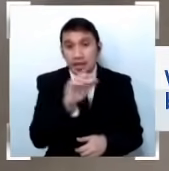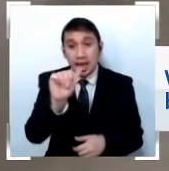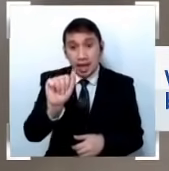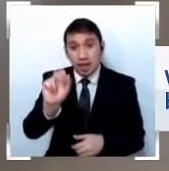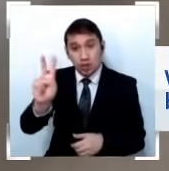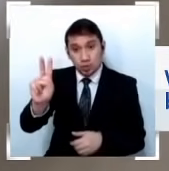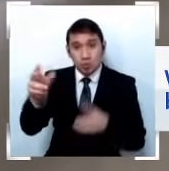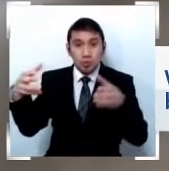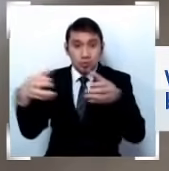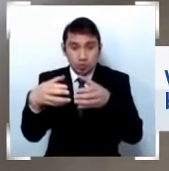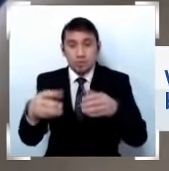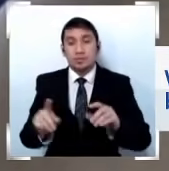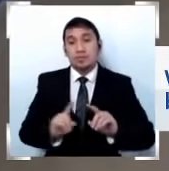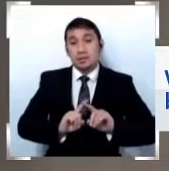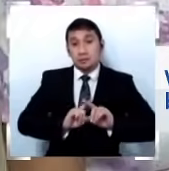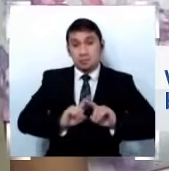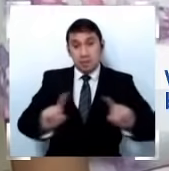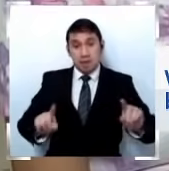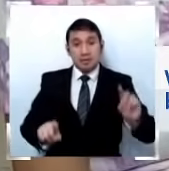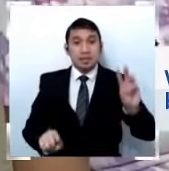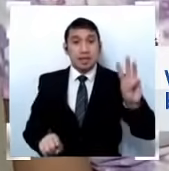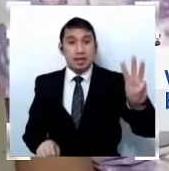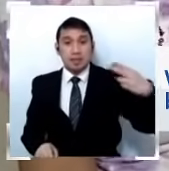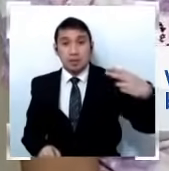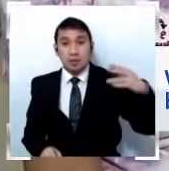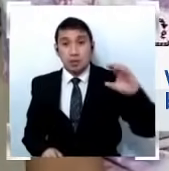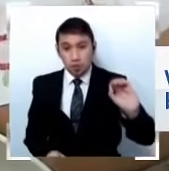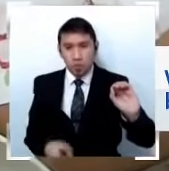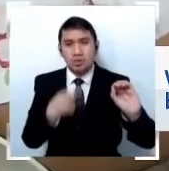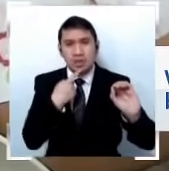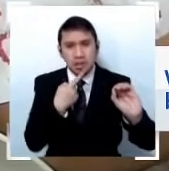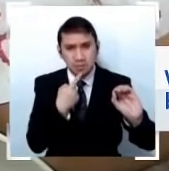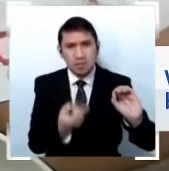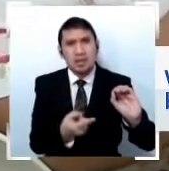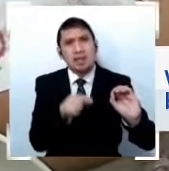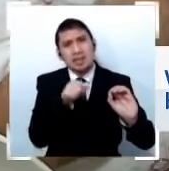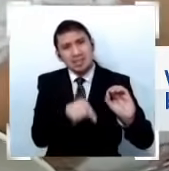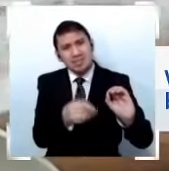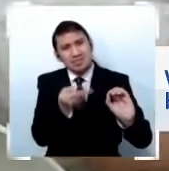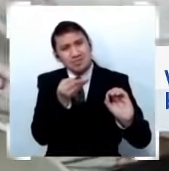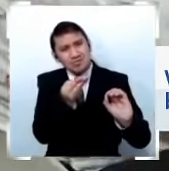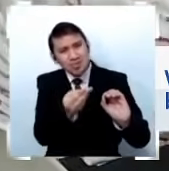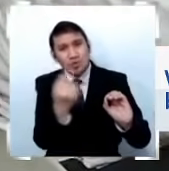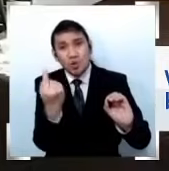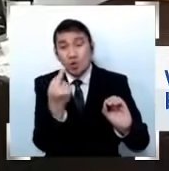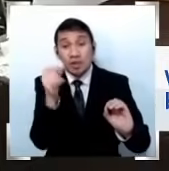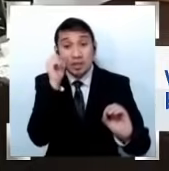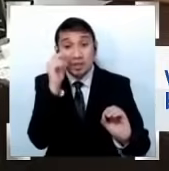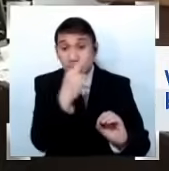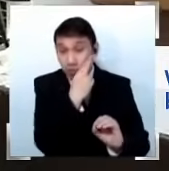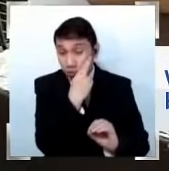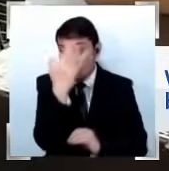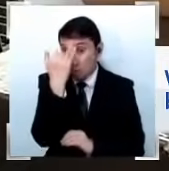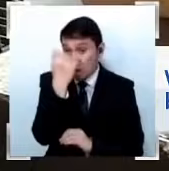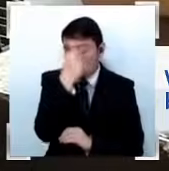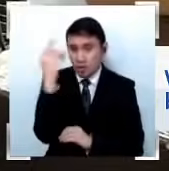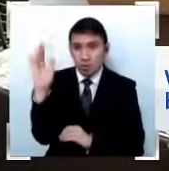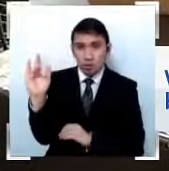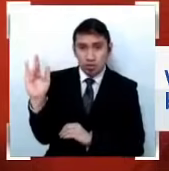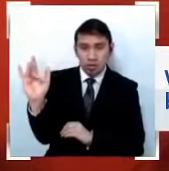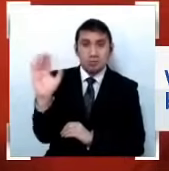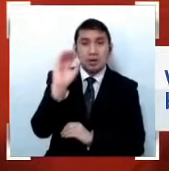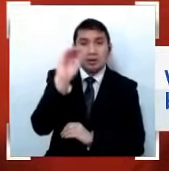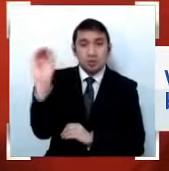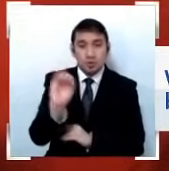Health Organization nababahala sa mababang bilang ng mga nabakunahang seniors. 25% o 2.1 million pa lang daw